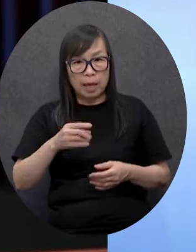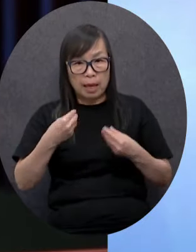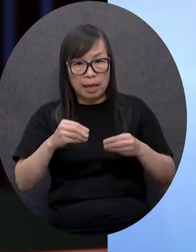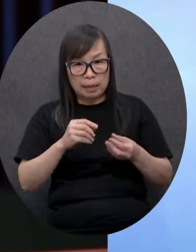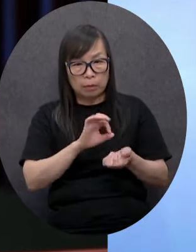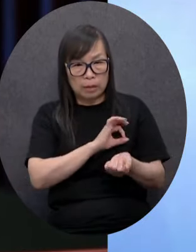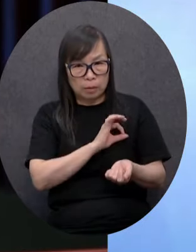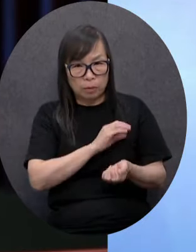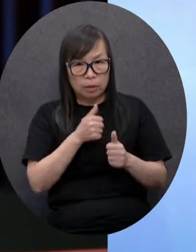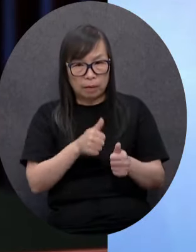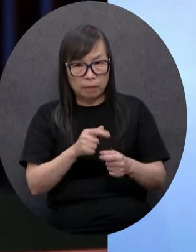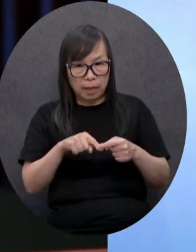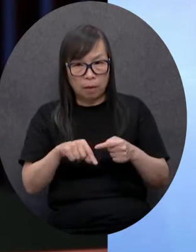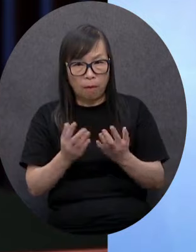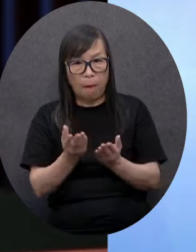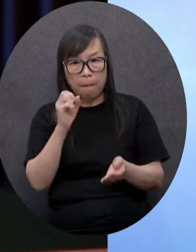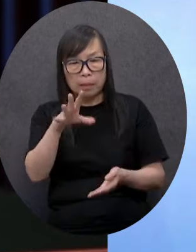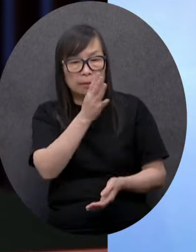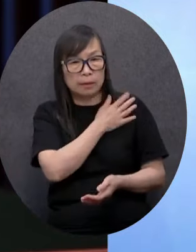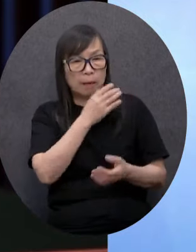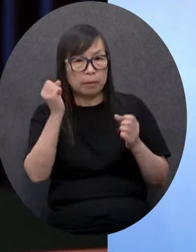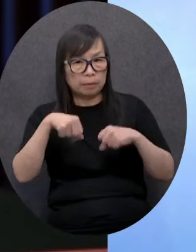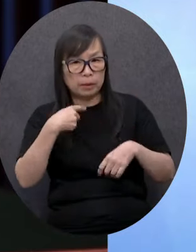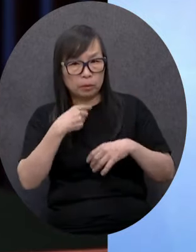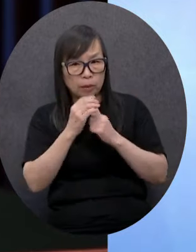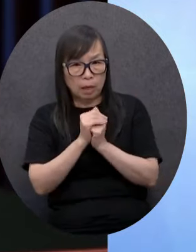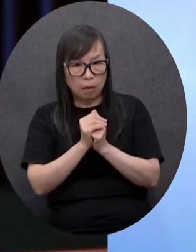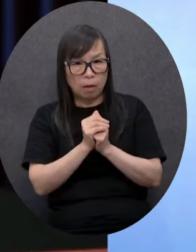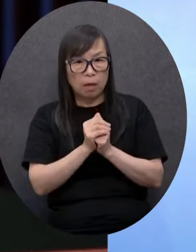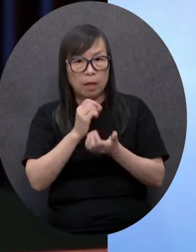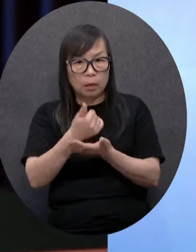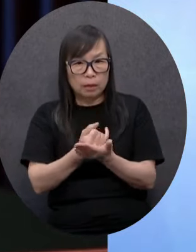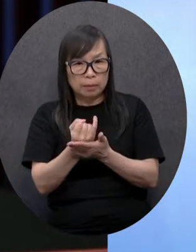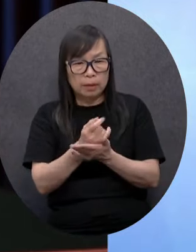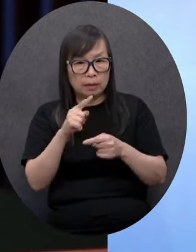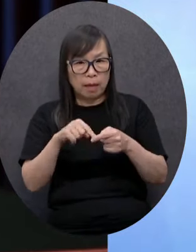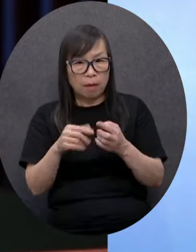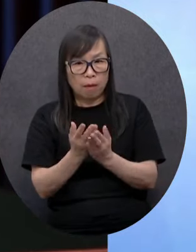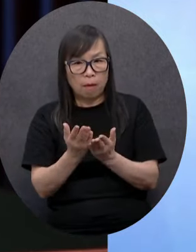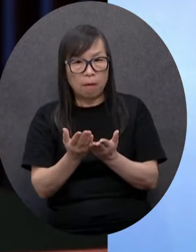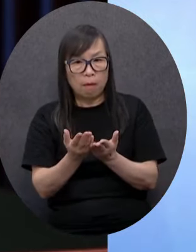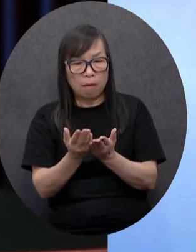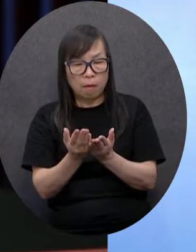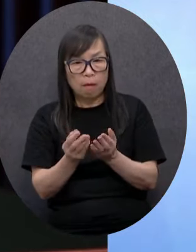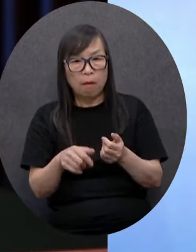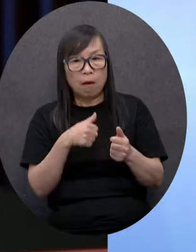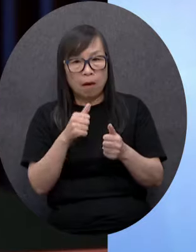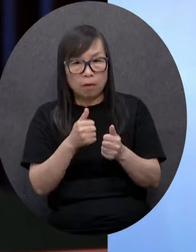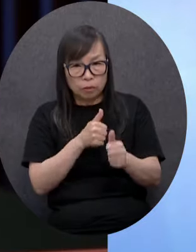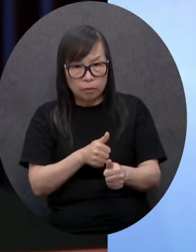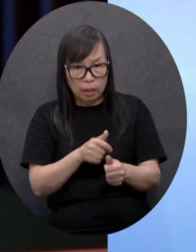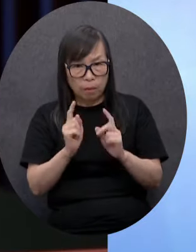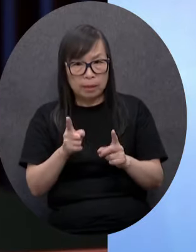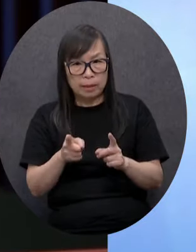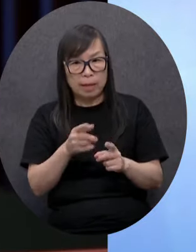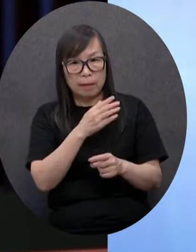會呢亦都係會按我哋嗰個大學問責協議嘅要求呢，係去檢視大學喺呢一個即係遵守或者係